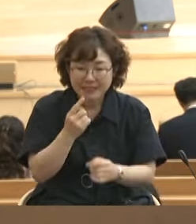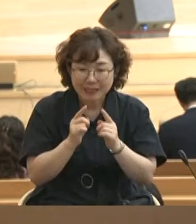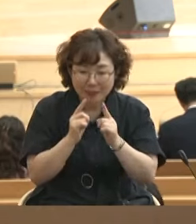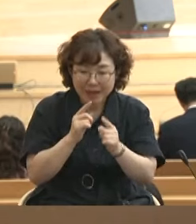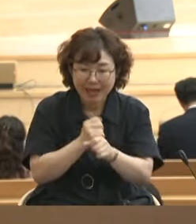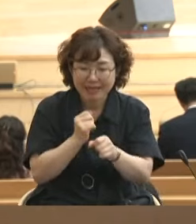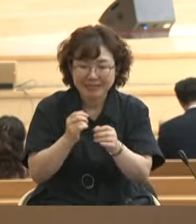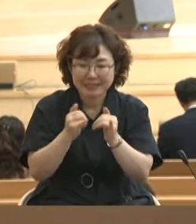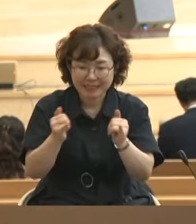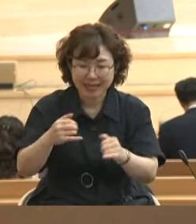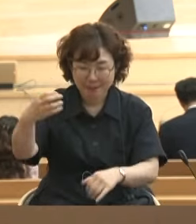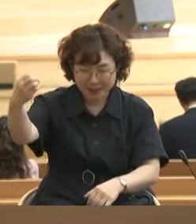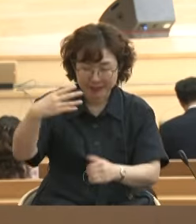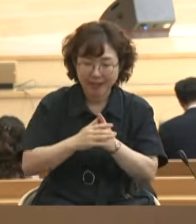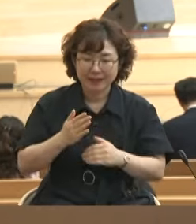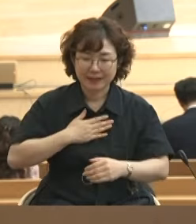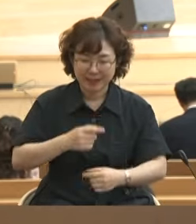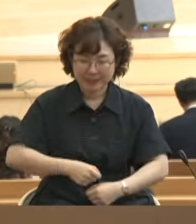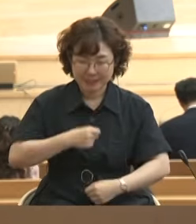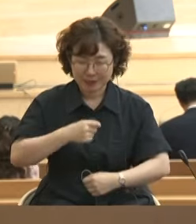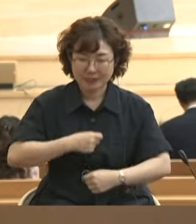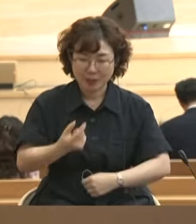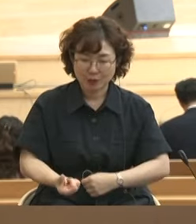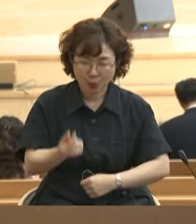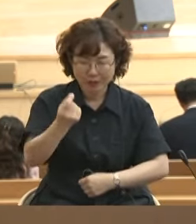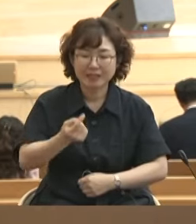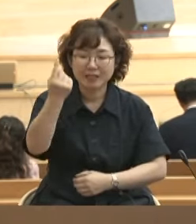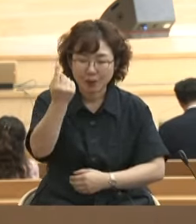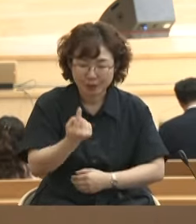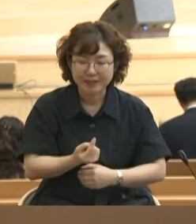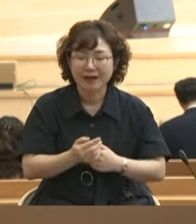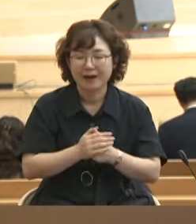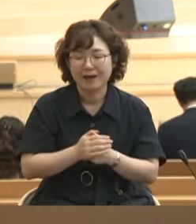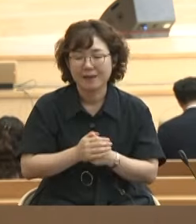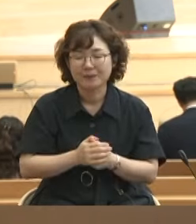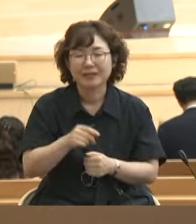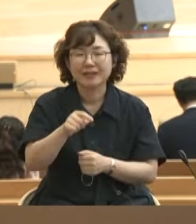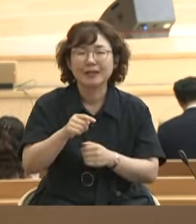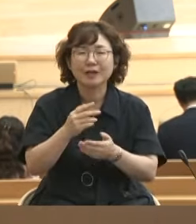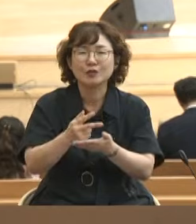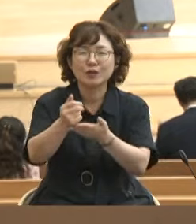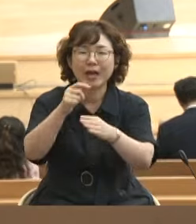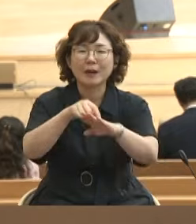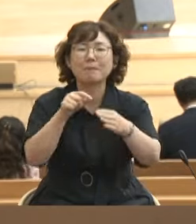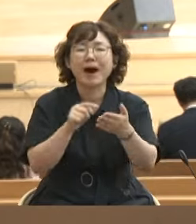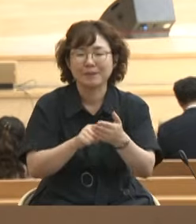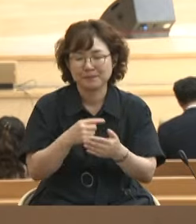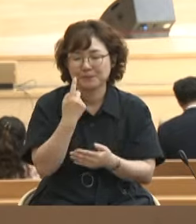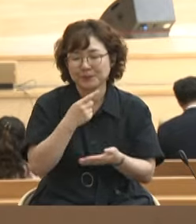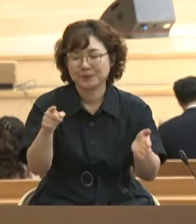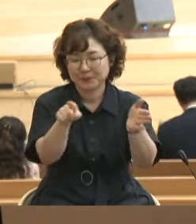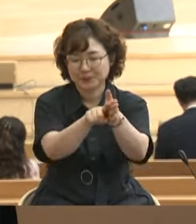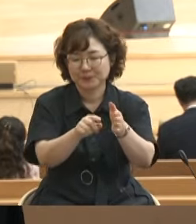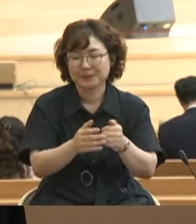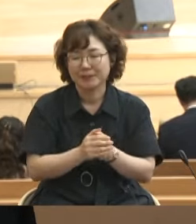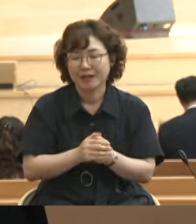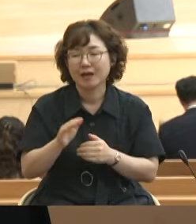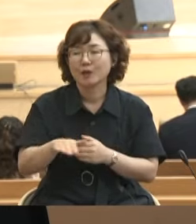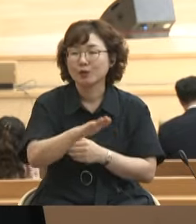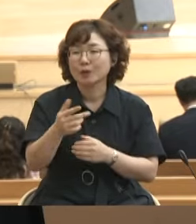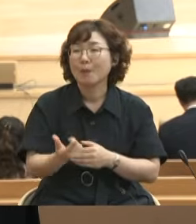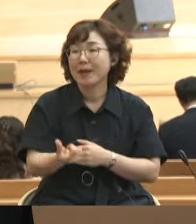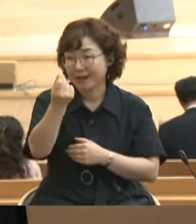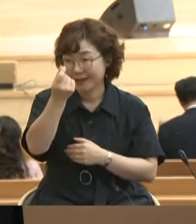이가 이르시되 내가 진실로 속히 오리라. 여러분 이게 주님의 마음인 줄 믿습니다. 아멘. 우리도